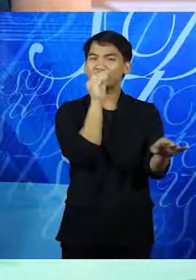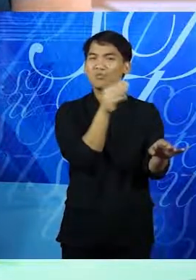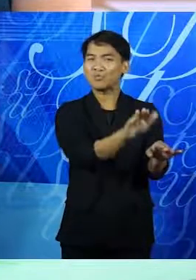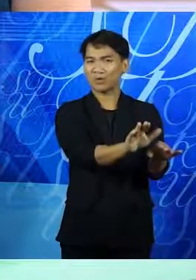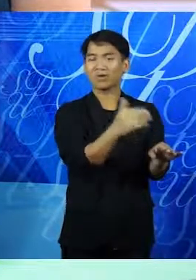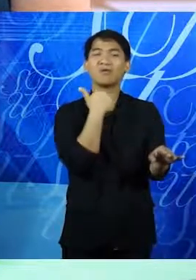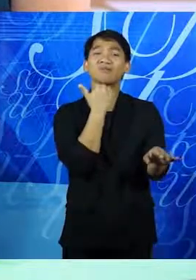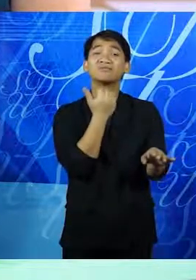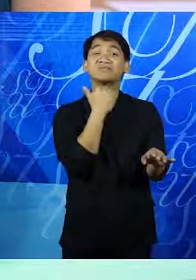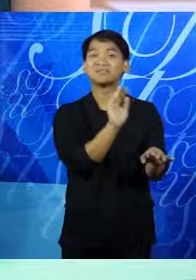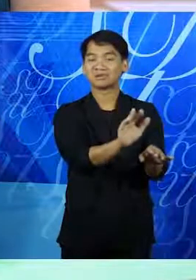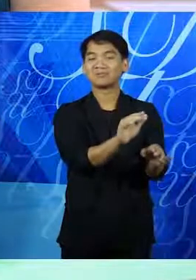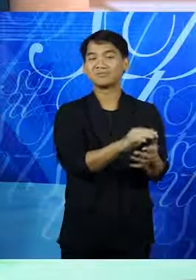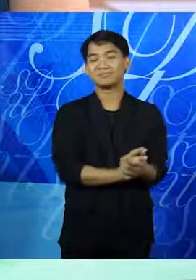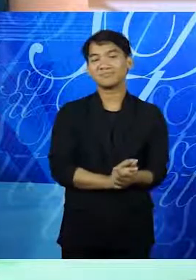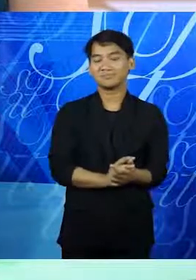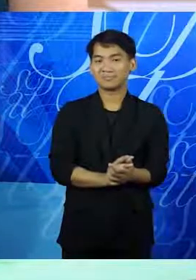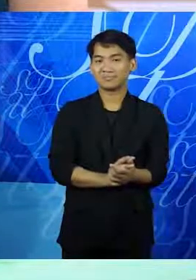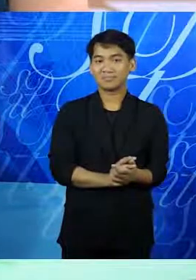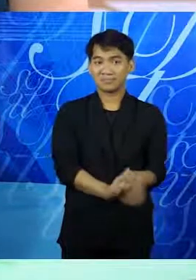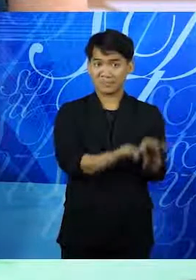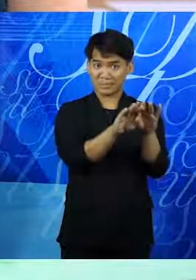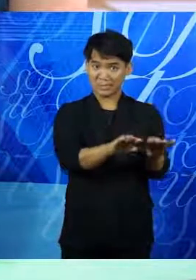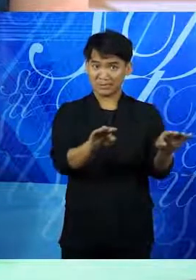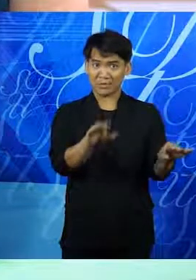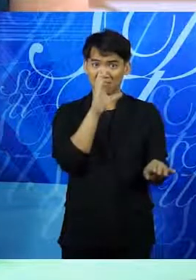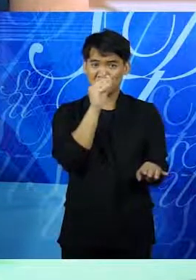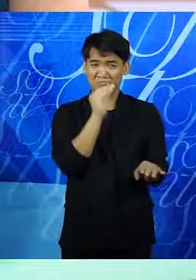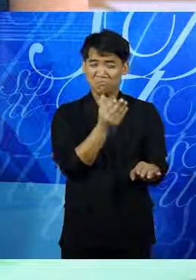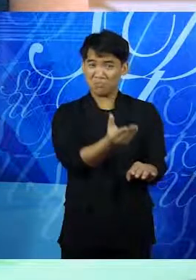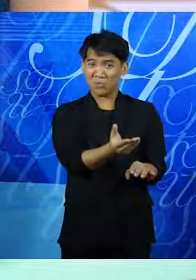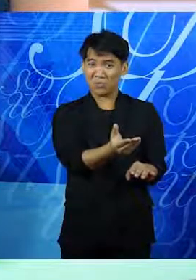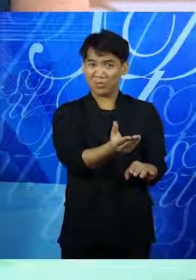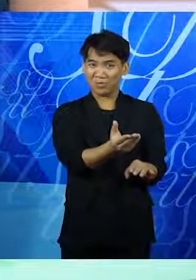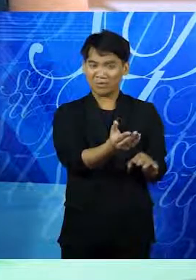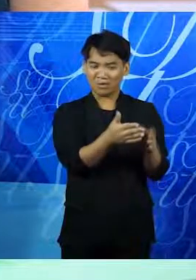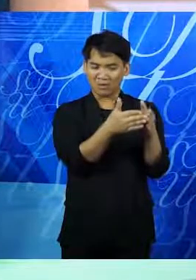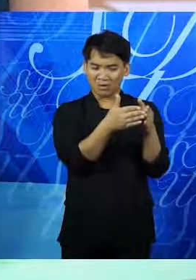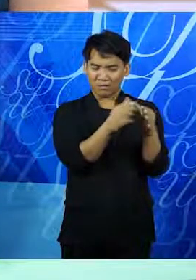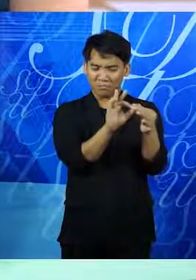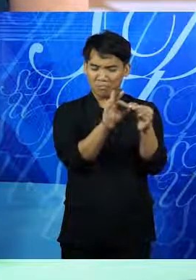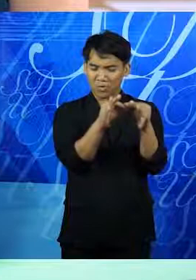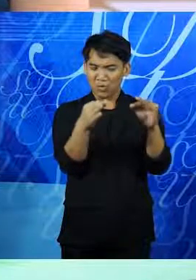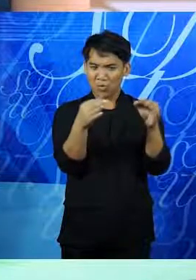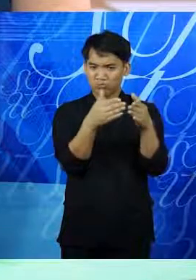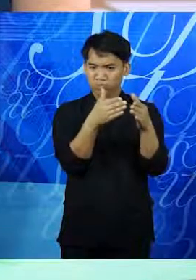อนนี้เนี่ยเราจะเห็นว่าเด็กเนี่ยบางคนจะพูดคำพูดสุดท้ายของประโย